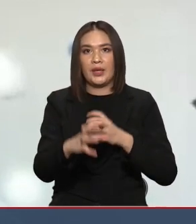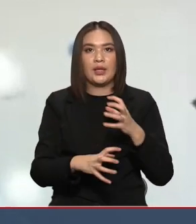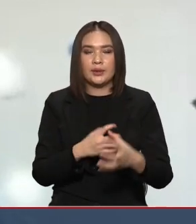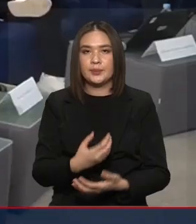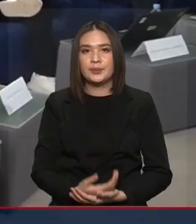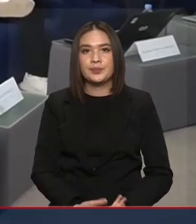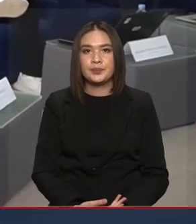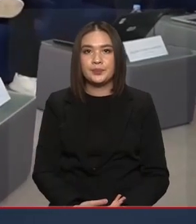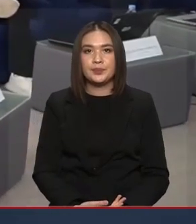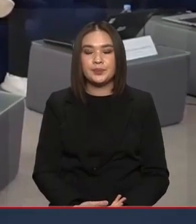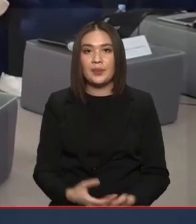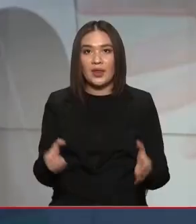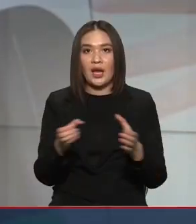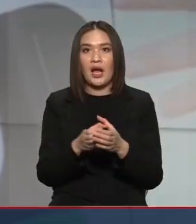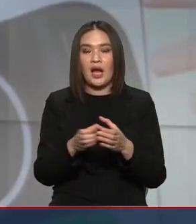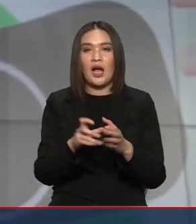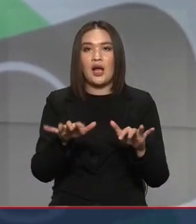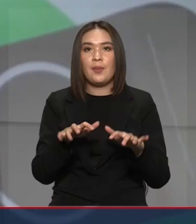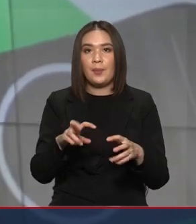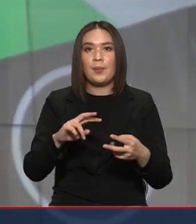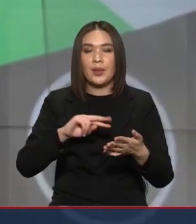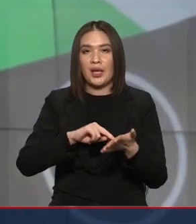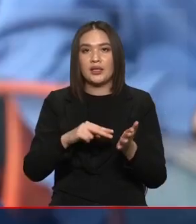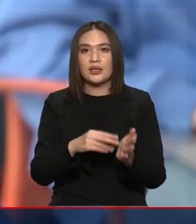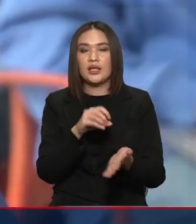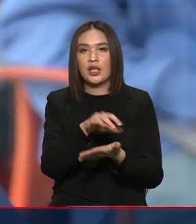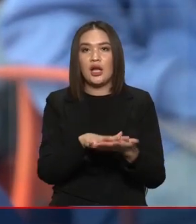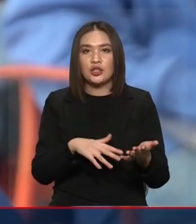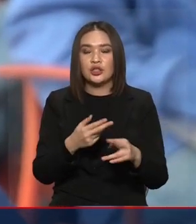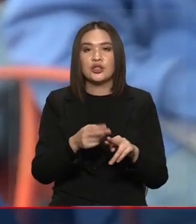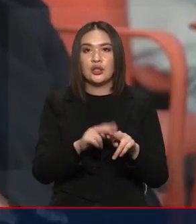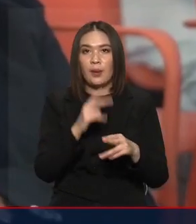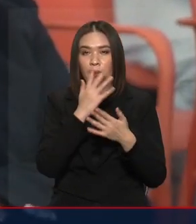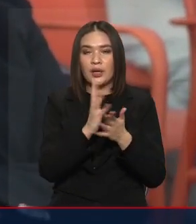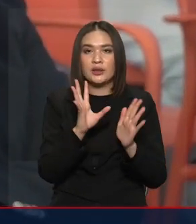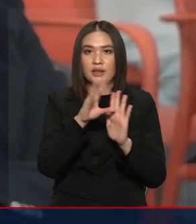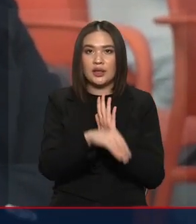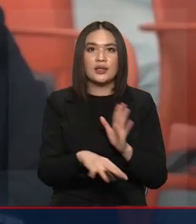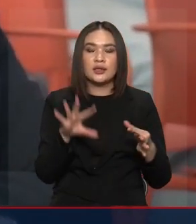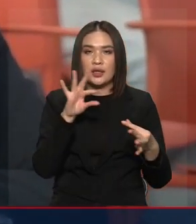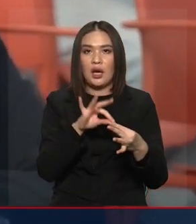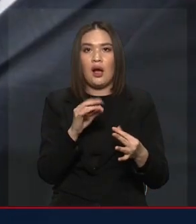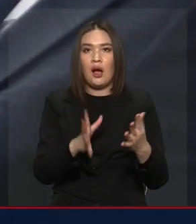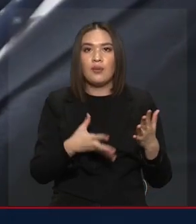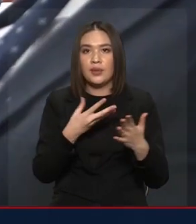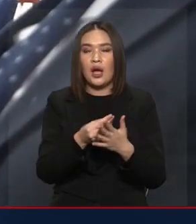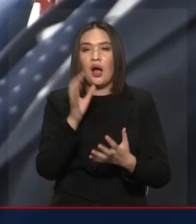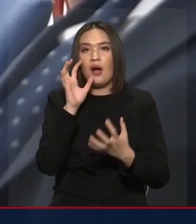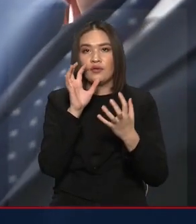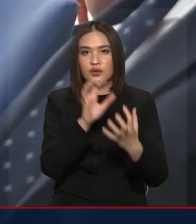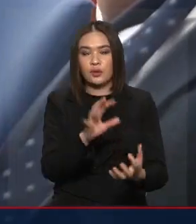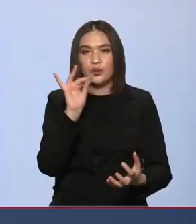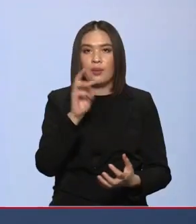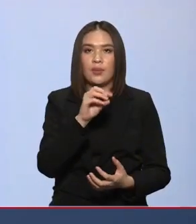мира команда айтишников планирует двигаться дальше теперь компания будет внедрять систему бесконтактной оплаты в автобусах метро и